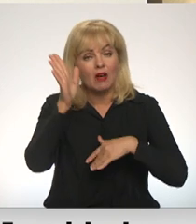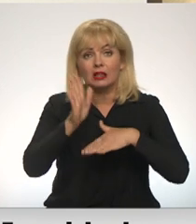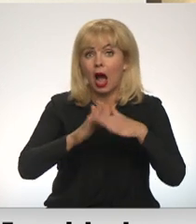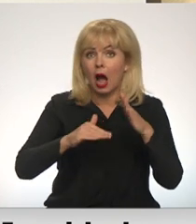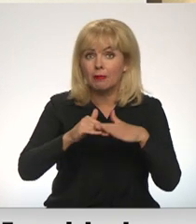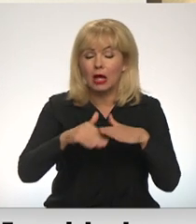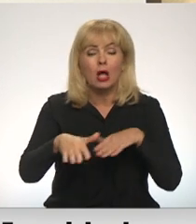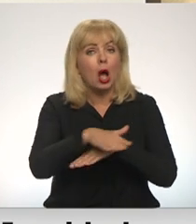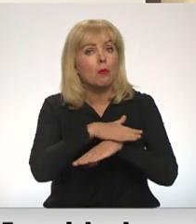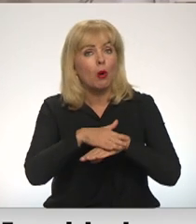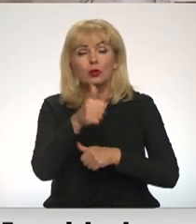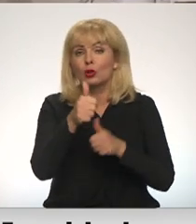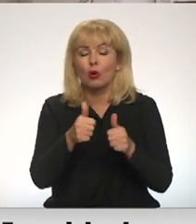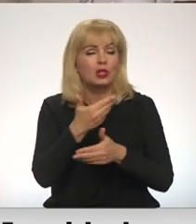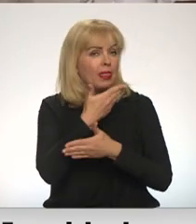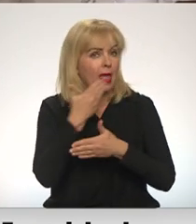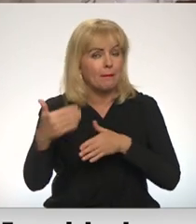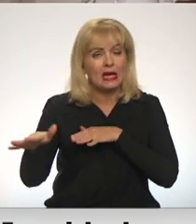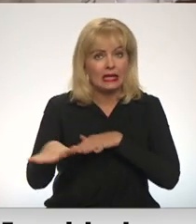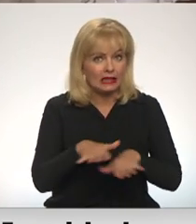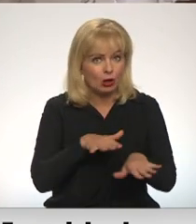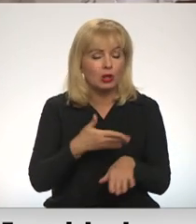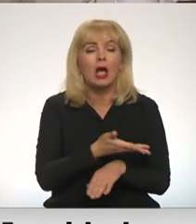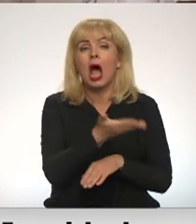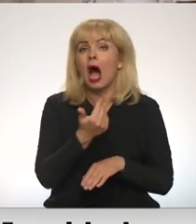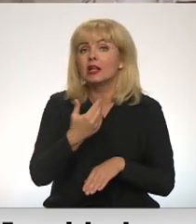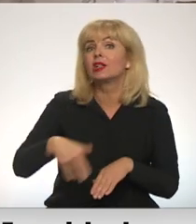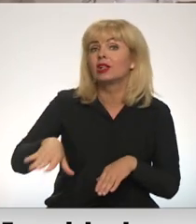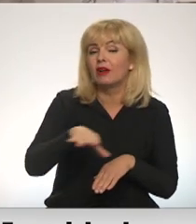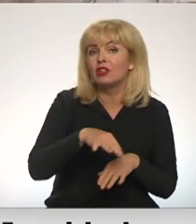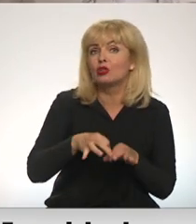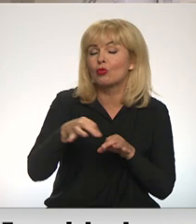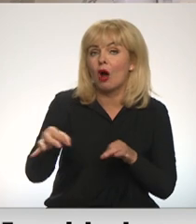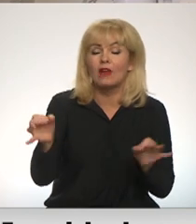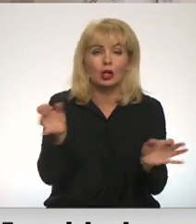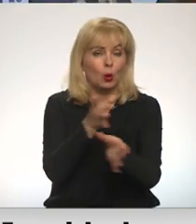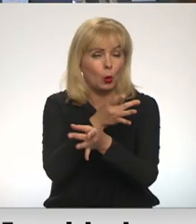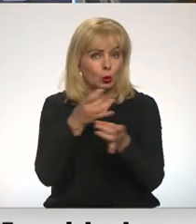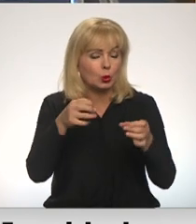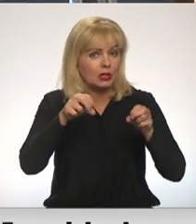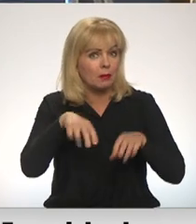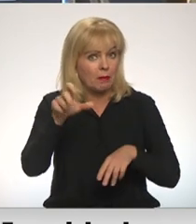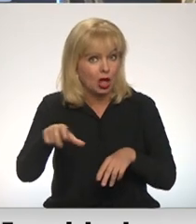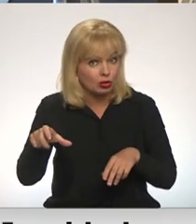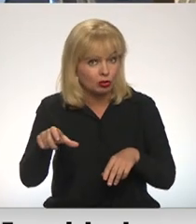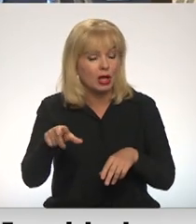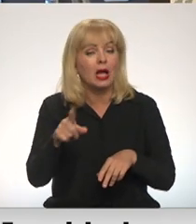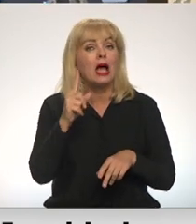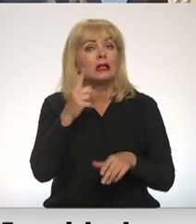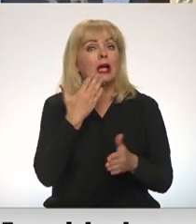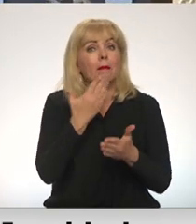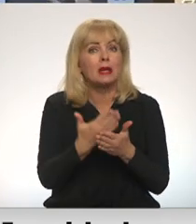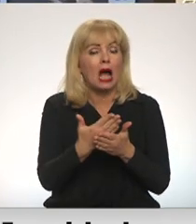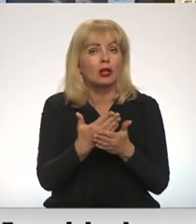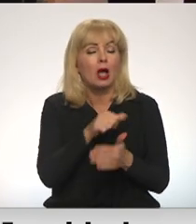amatu publiskais konkurss netika rīkots, bet aicināti esot bijuši visi novada kultūras dzīves speciālisti. Rezultātā gan pieteikusies tikai